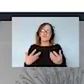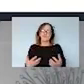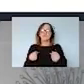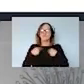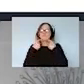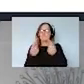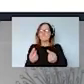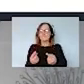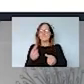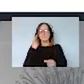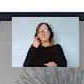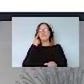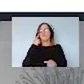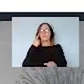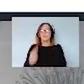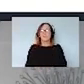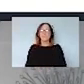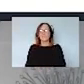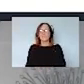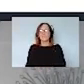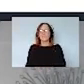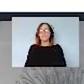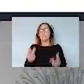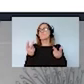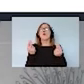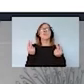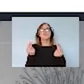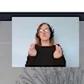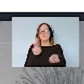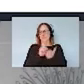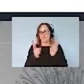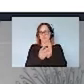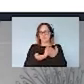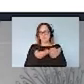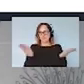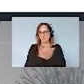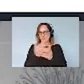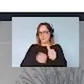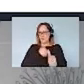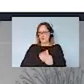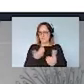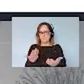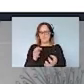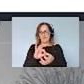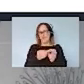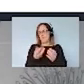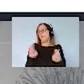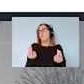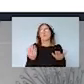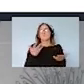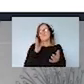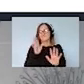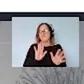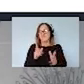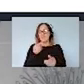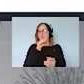chciałam tylko przypomnieć, po co w ogóle się spotykamy od roku, a właściwie nawet może nie po co, bo to pewnie może